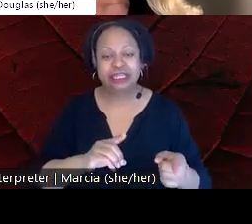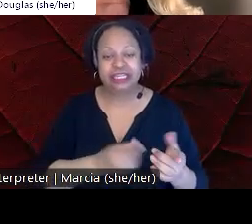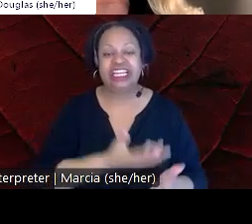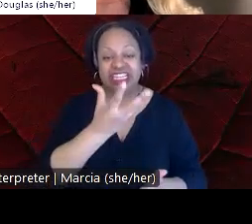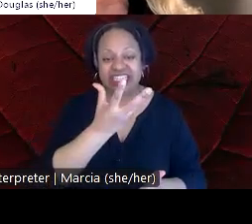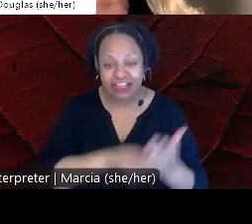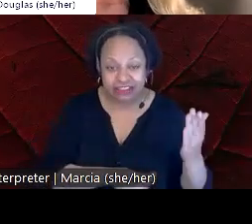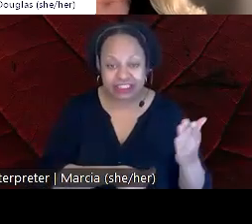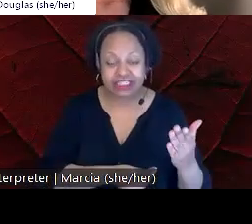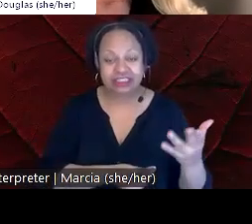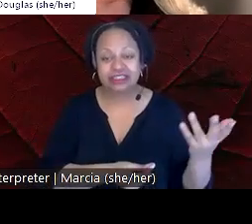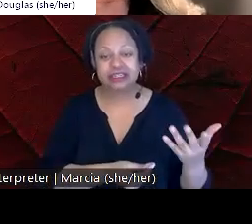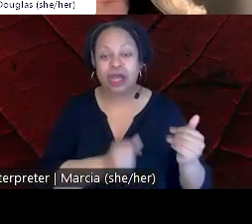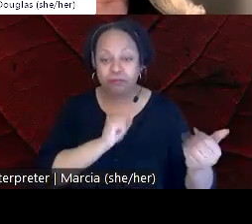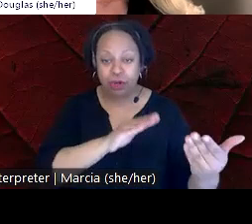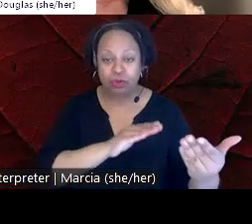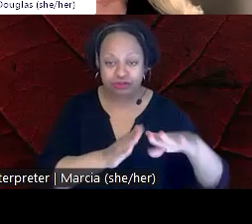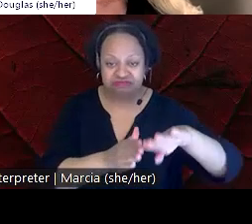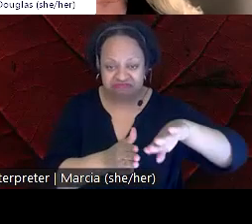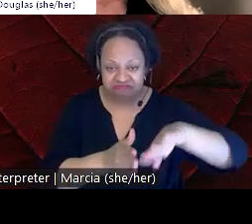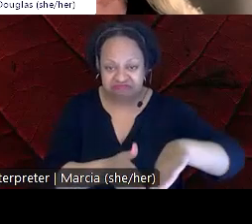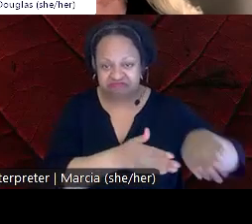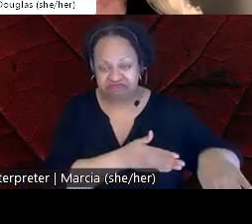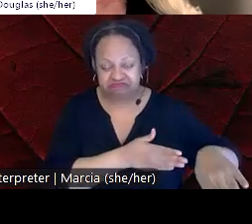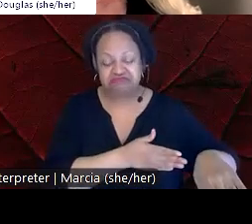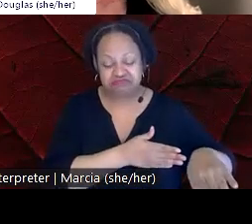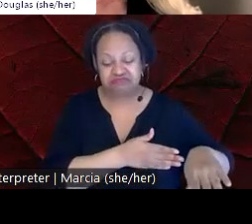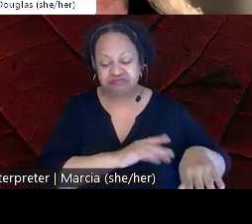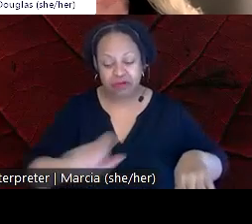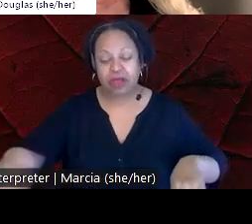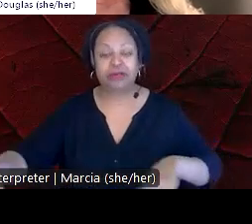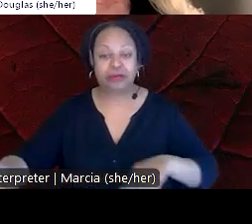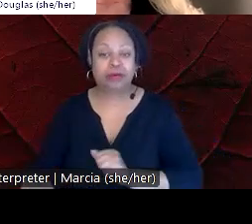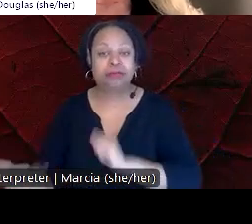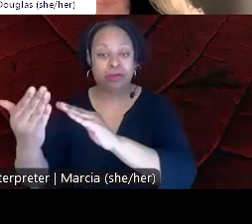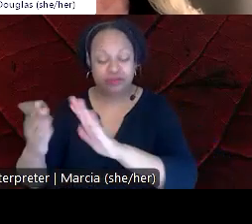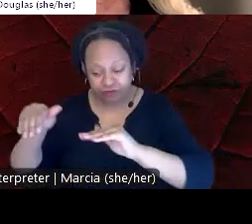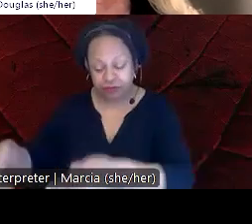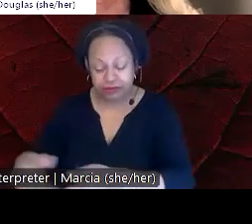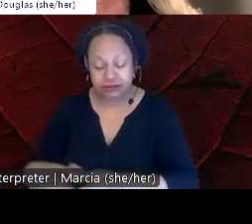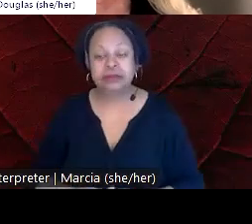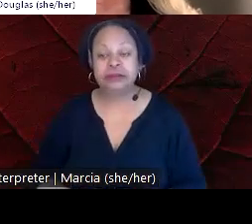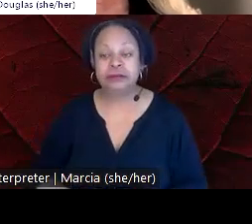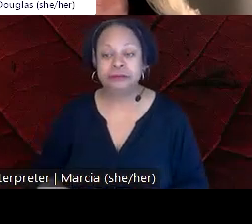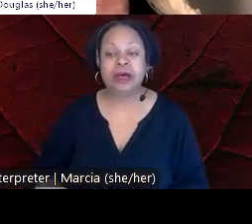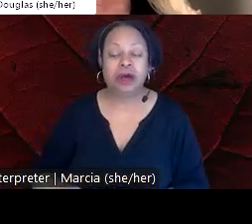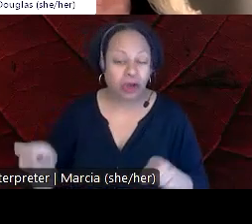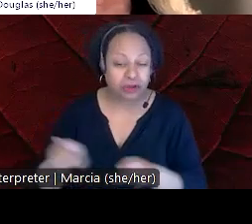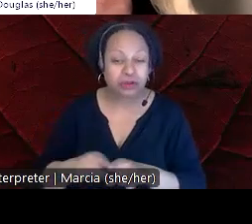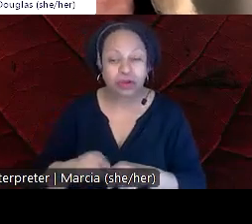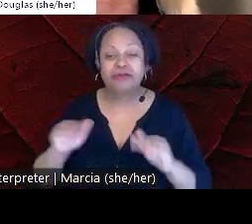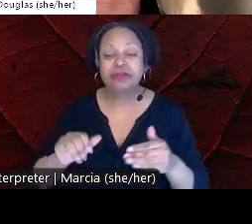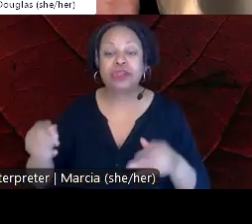de cette approche qui est lourde en déficit. Mais souvent, je reviens à cette